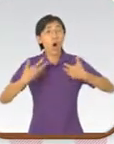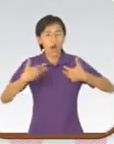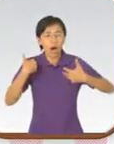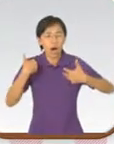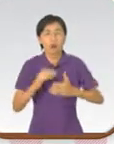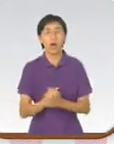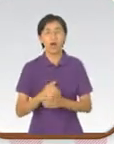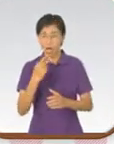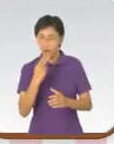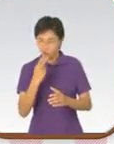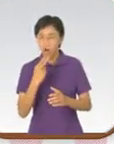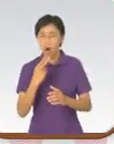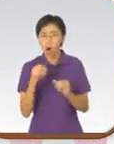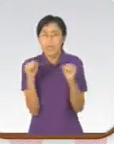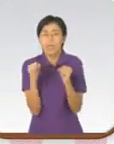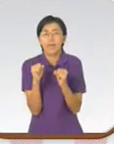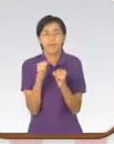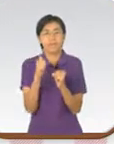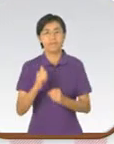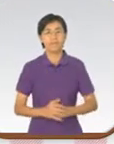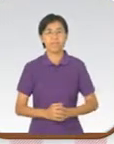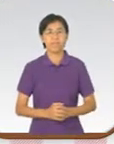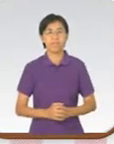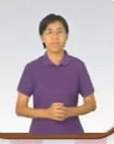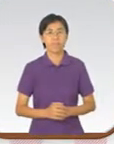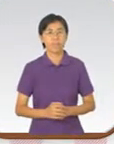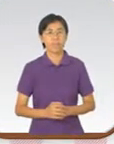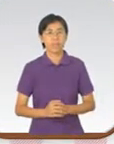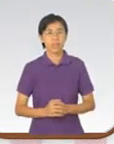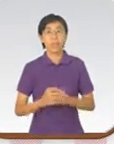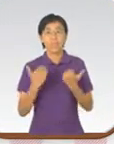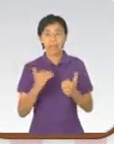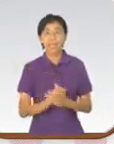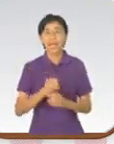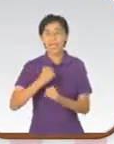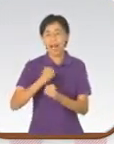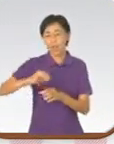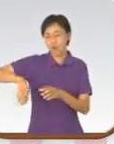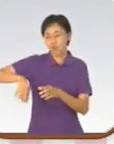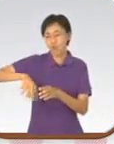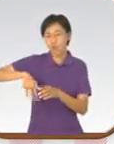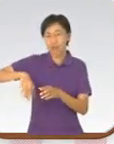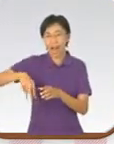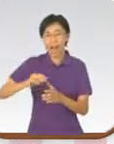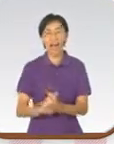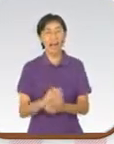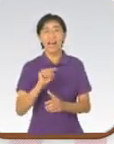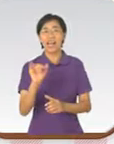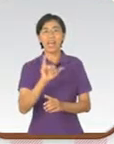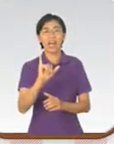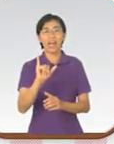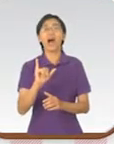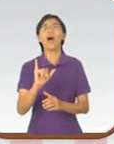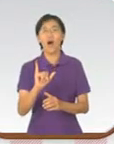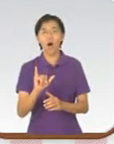ย็นมาด้วยก็ยิ่งดีนะคะนะคะเดี๋ยวก่อนที่เราจะเริ่มตีวิปปิ้งครี ม ไว้ช็อกโกแลตยังไม่ได้ใช้แช่เย็นไปก่อน เดี๋ยวละลายใ